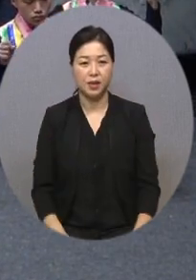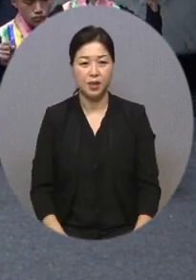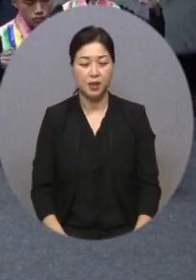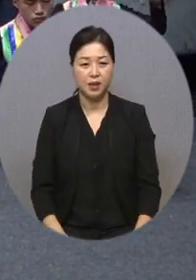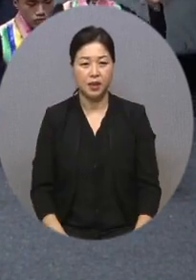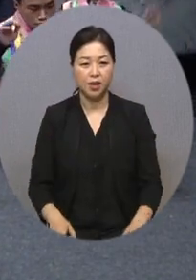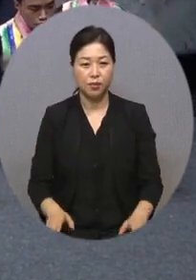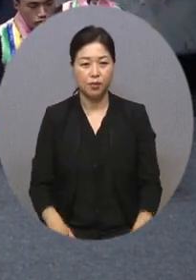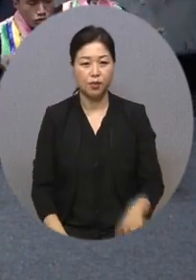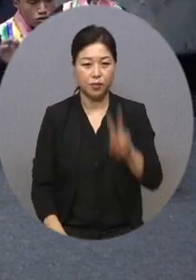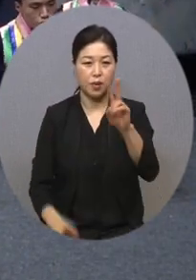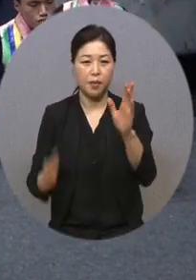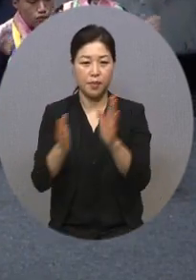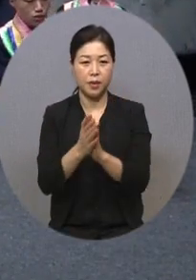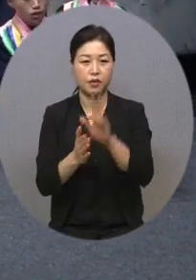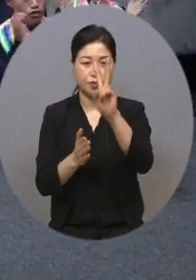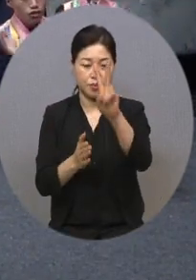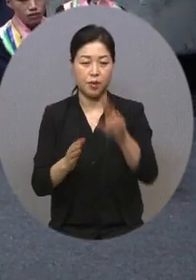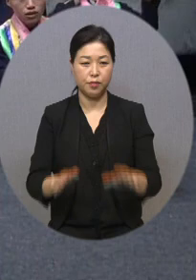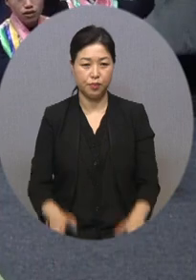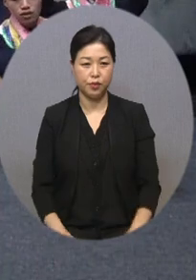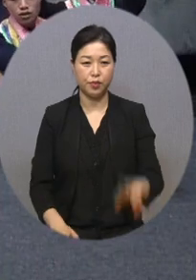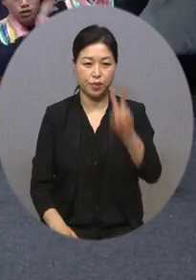박수원 기다